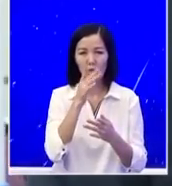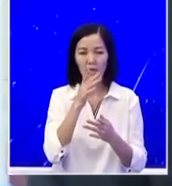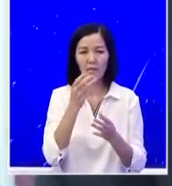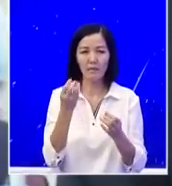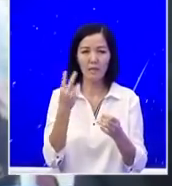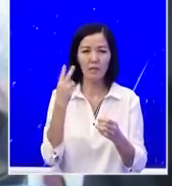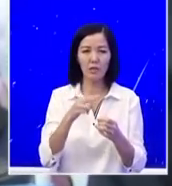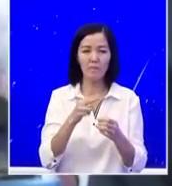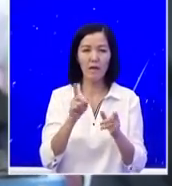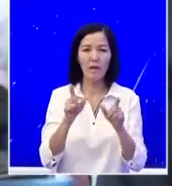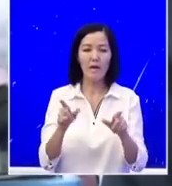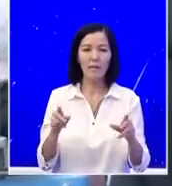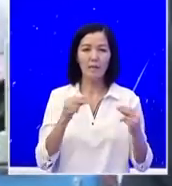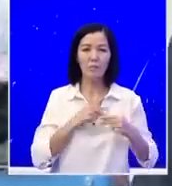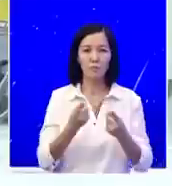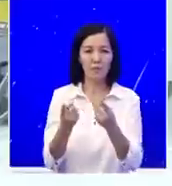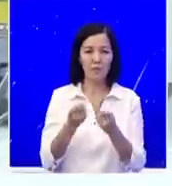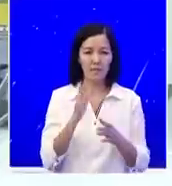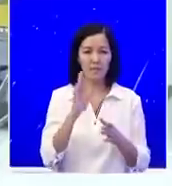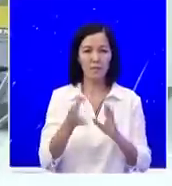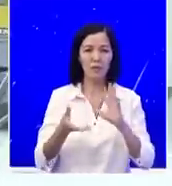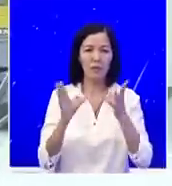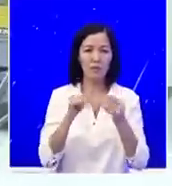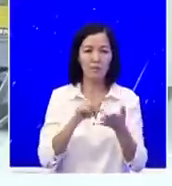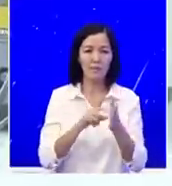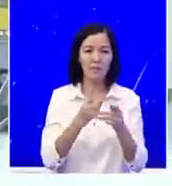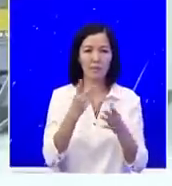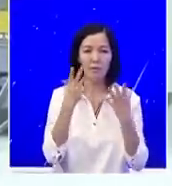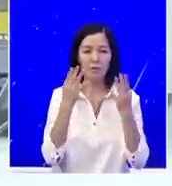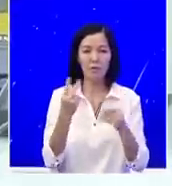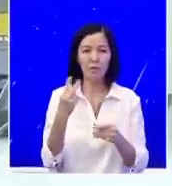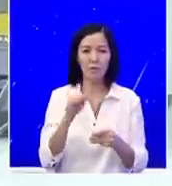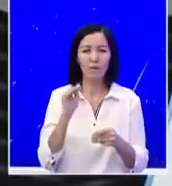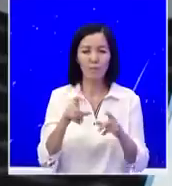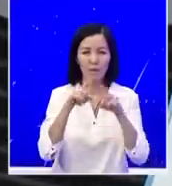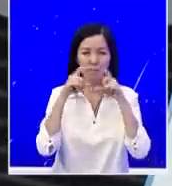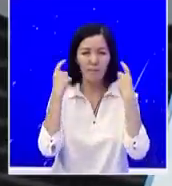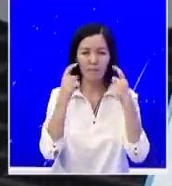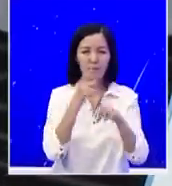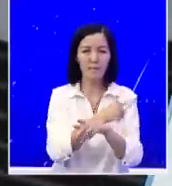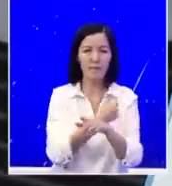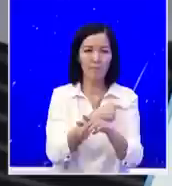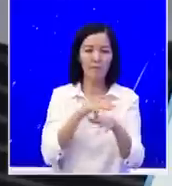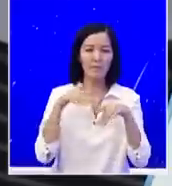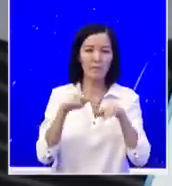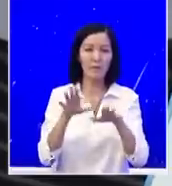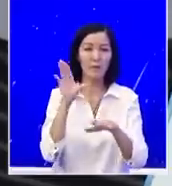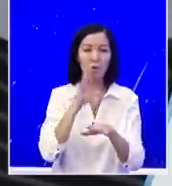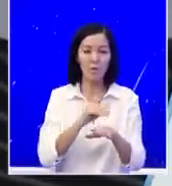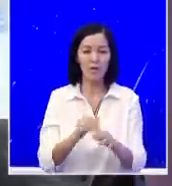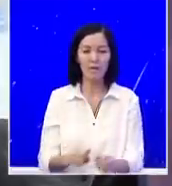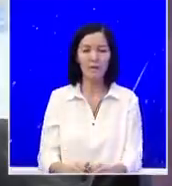20 жергілікті тұрғын жұмысқа тартылмақ. Жалпы бұл цех күніне 20 мыңнан астам медициналық бетперде тігуге